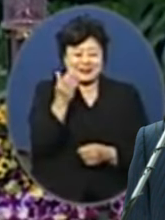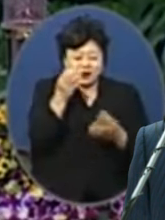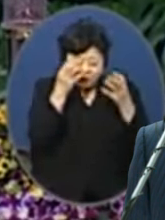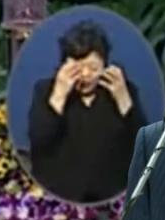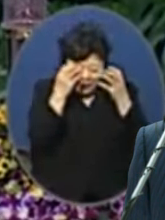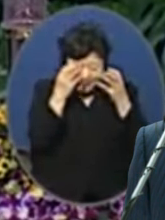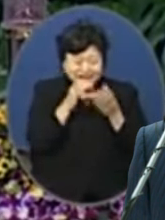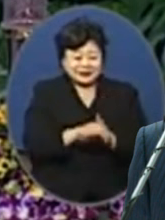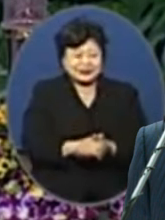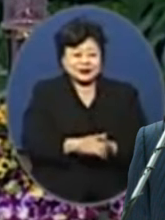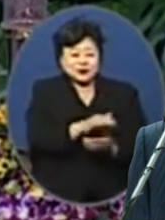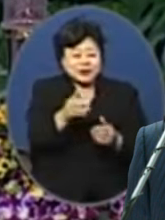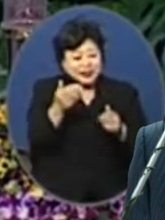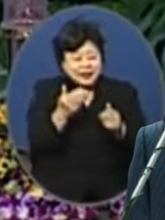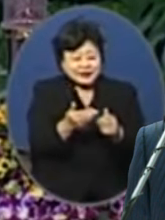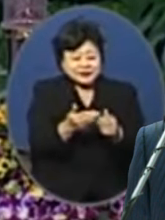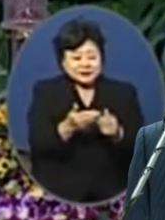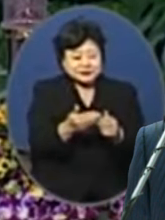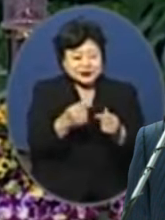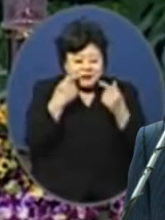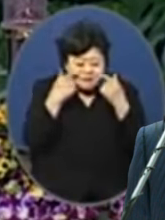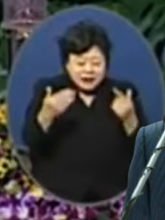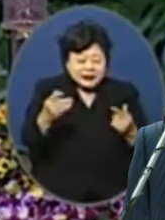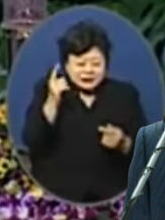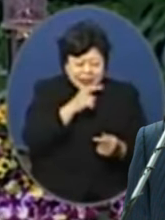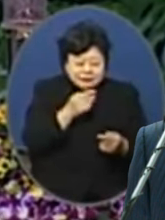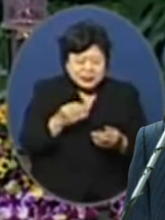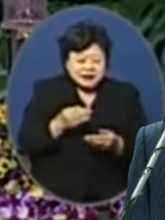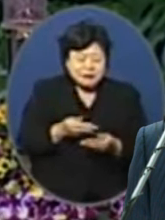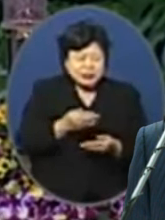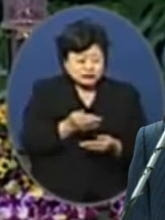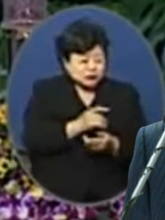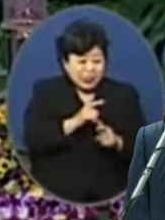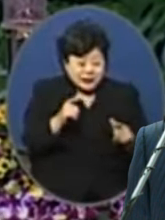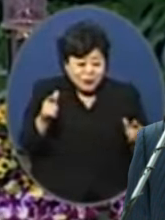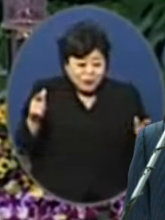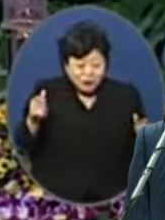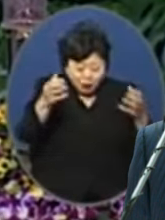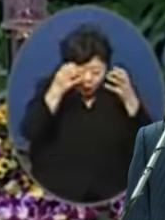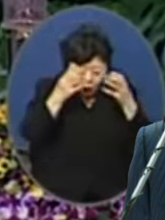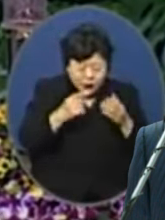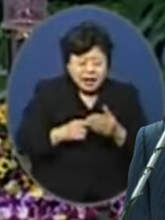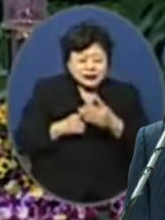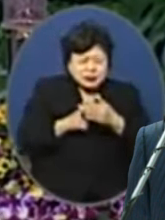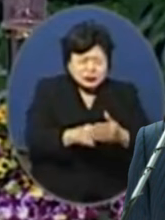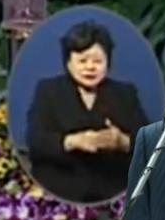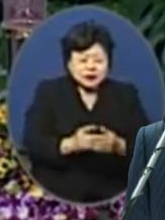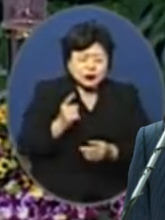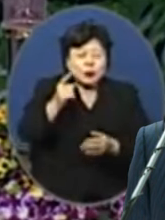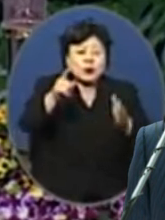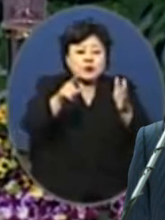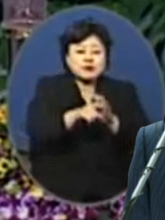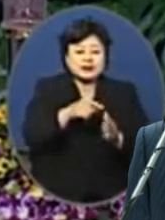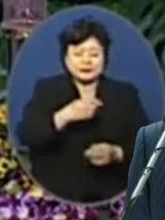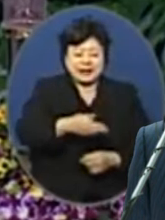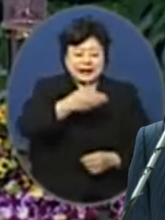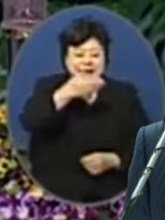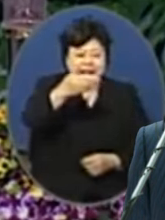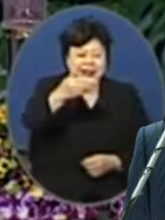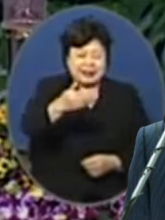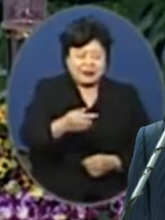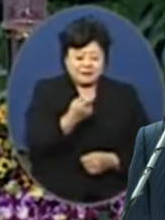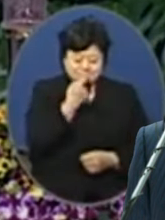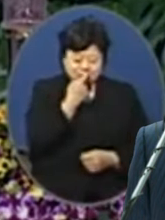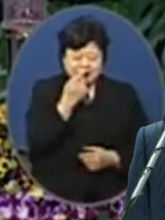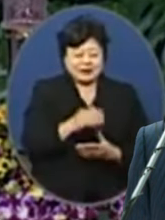고난은 우리에게 반드시 나쁜 일만 하는 것이 아닙니다 고난을 극복하는 높은 신앙의 단계를 우리는